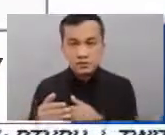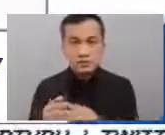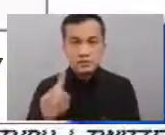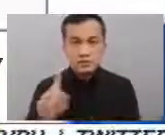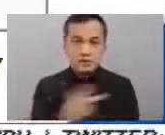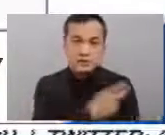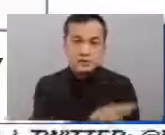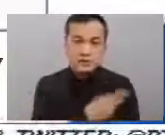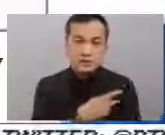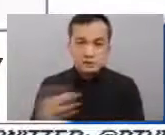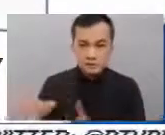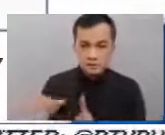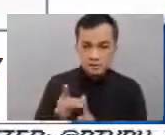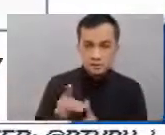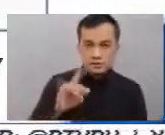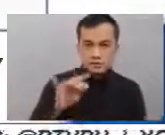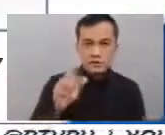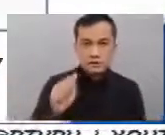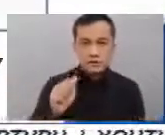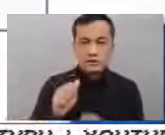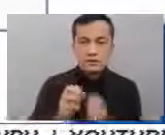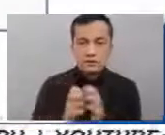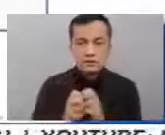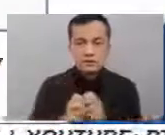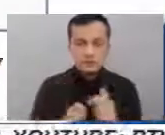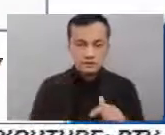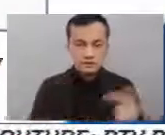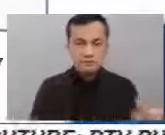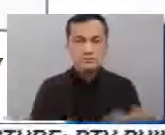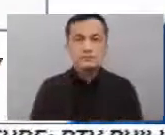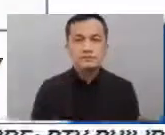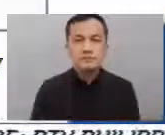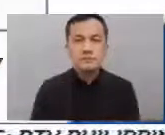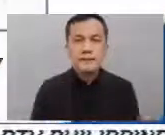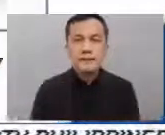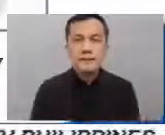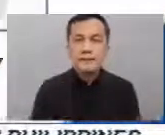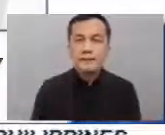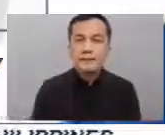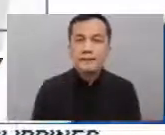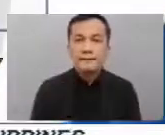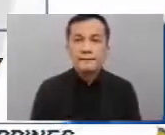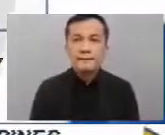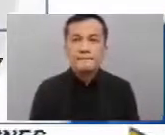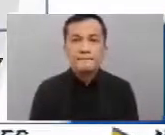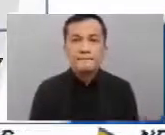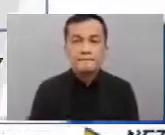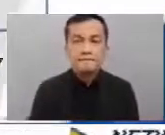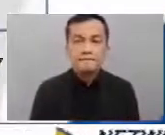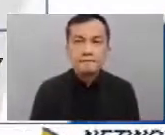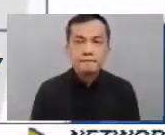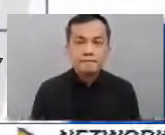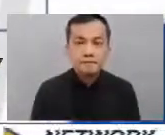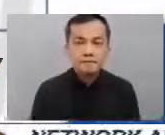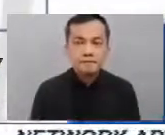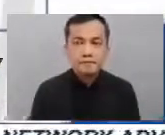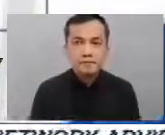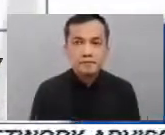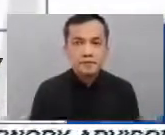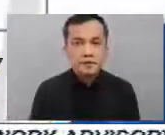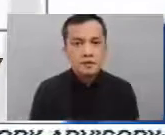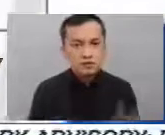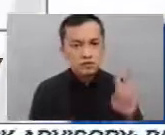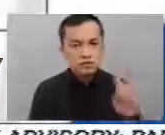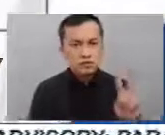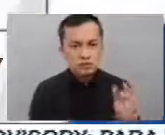saan na-discharge na ito, nakatanggap na ito ng first dose ng Sinovac vaccine at sa kasalukuyan ay nagsasagawa ng retracing ang